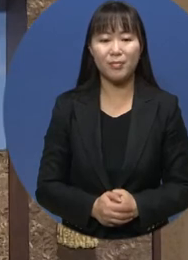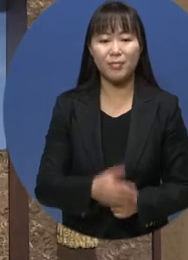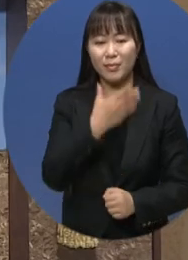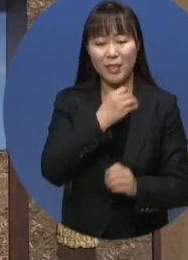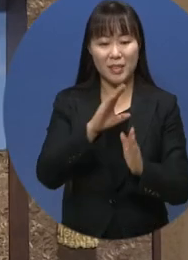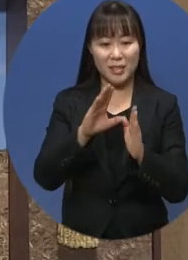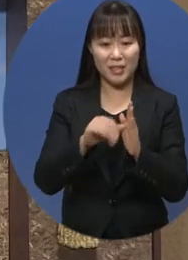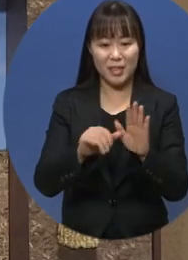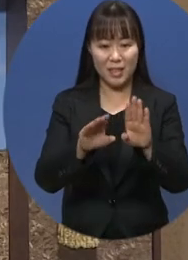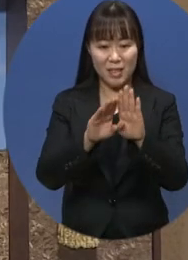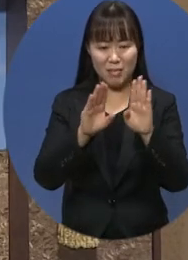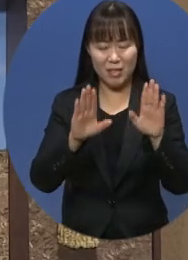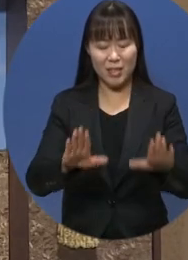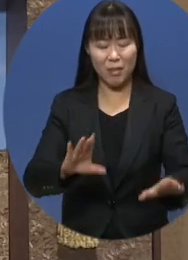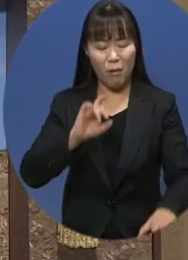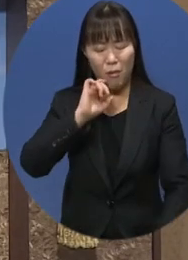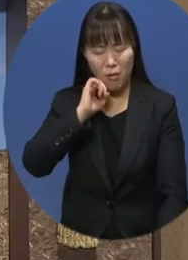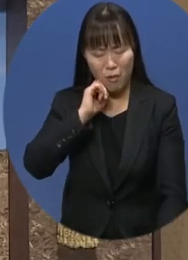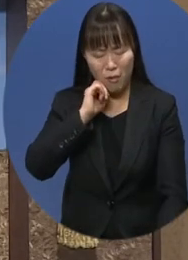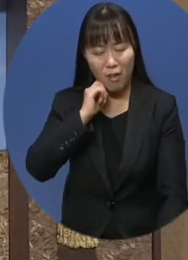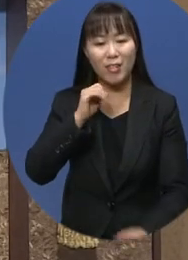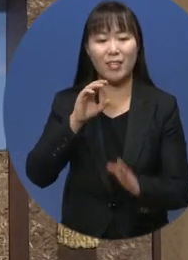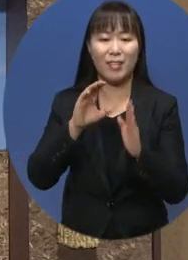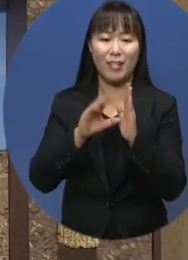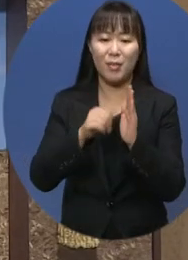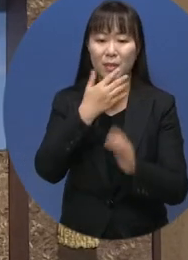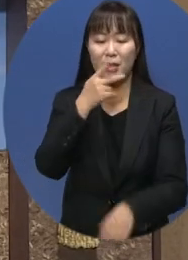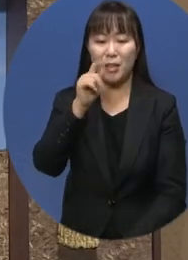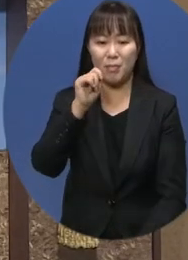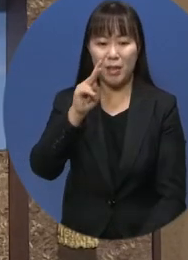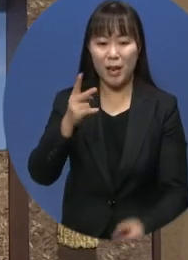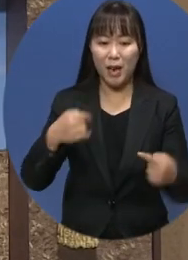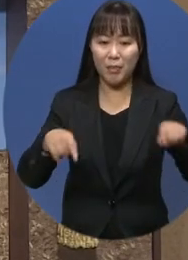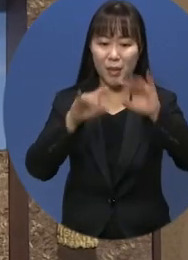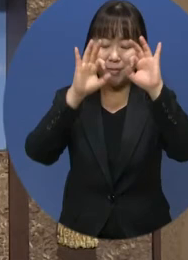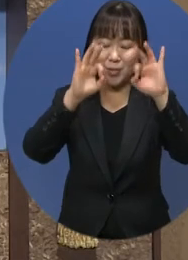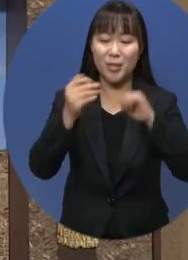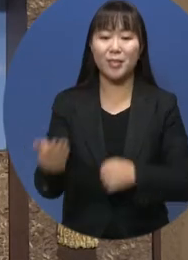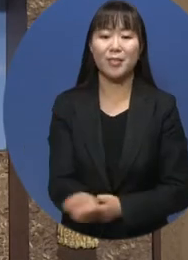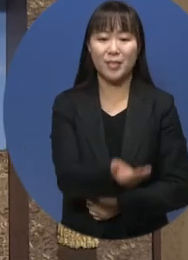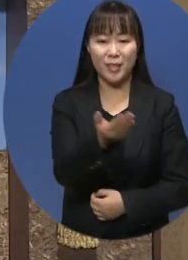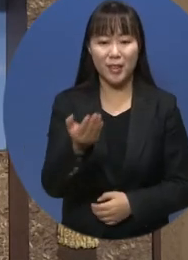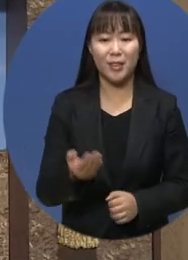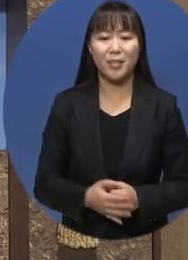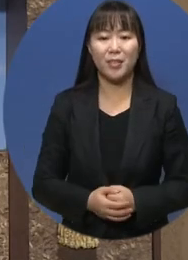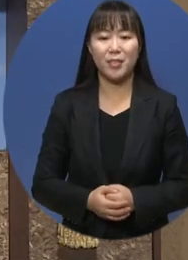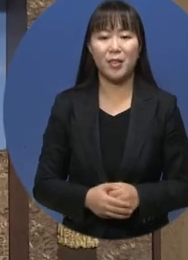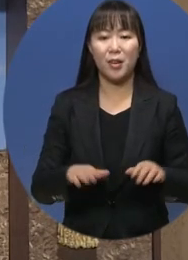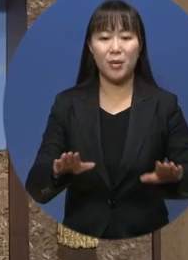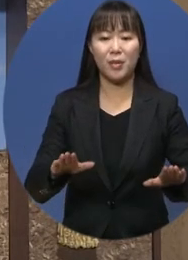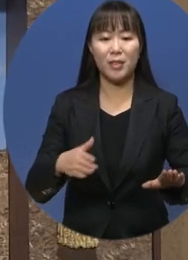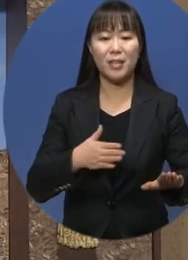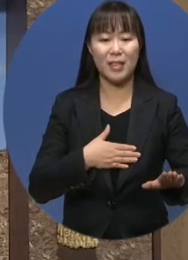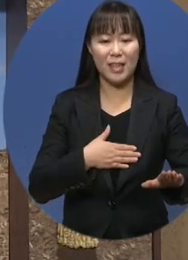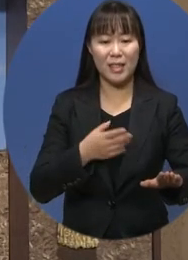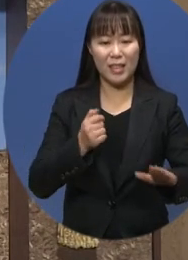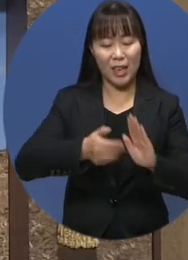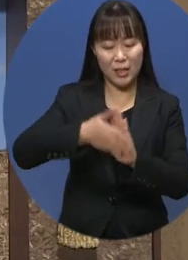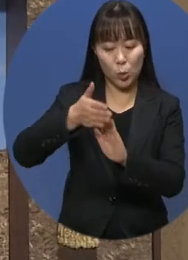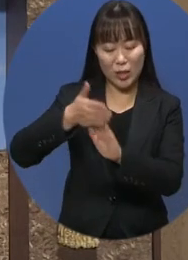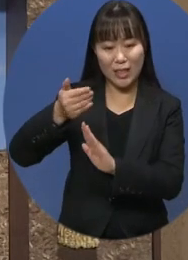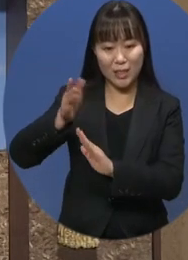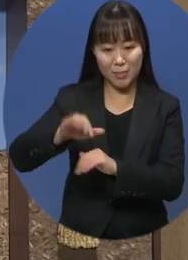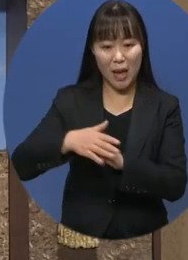여는 어이 어렵고 힘든 시기에 우리 복지 tv 를 함께 보시는 시청자 여러분 오늘 제가 작은 도시지만